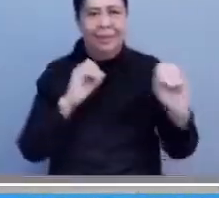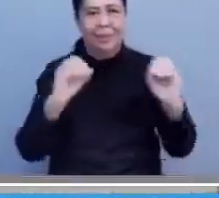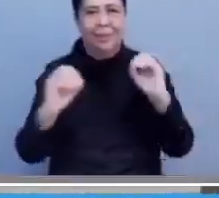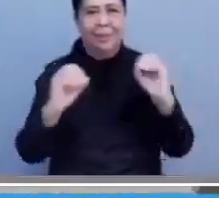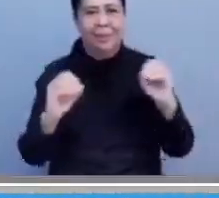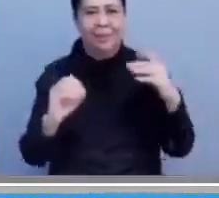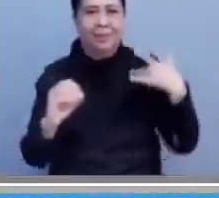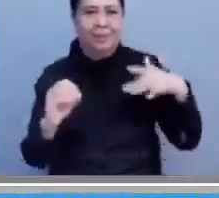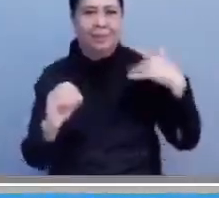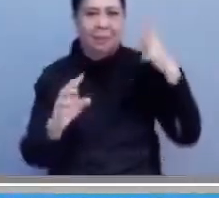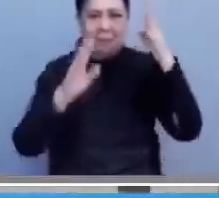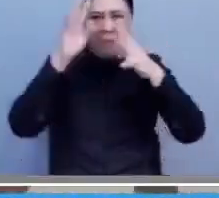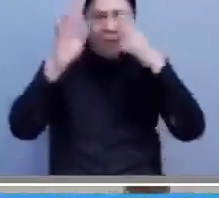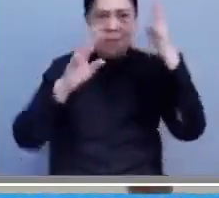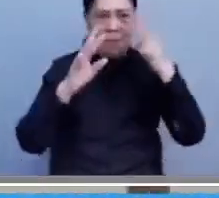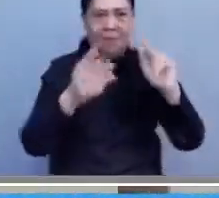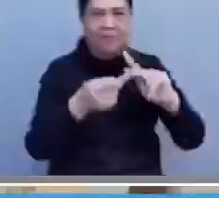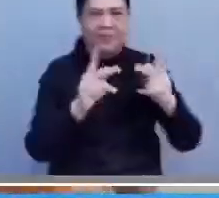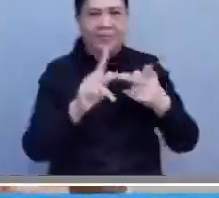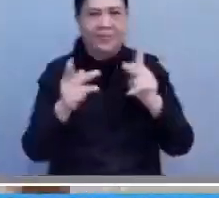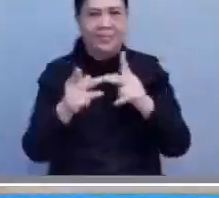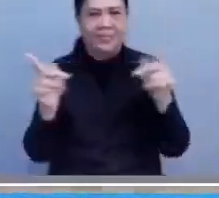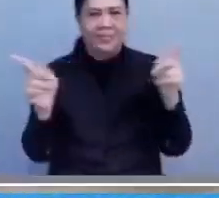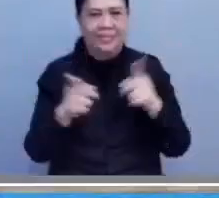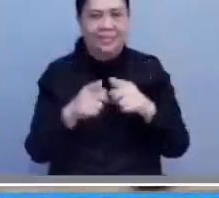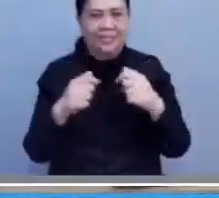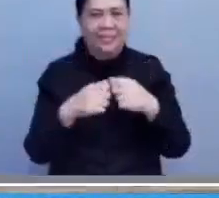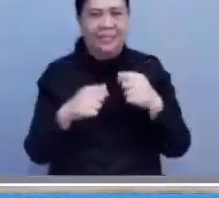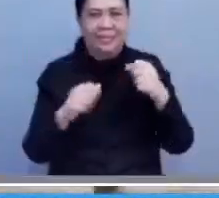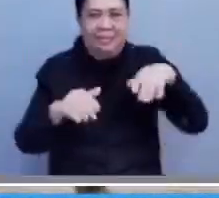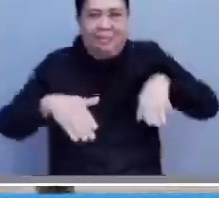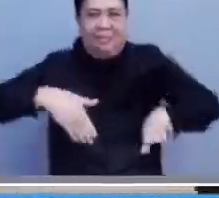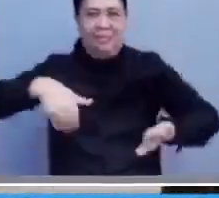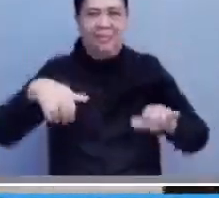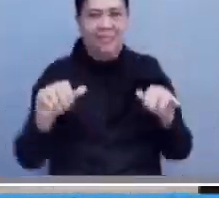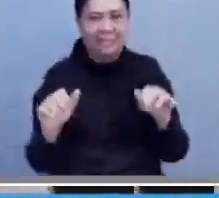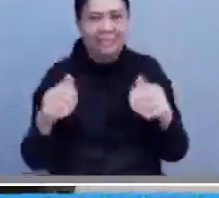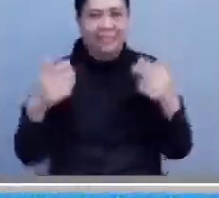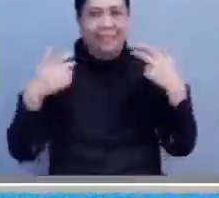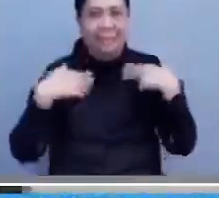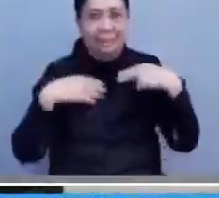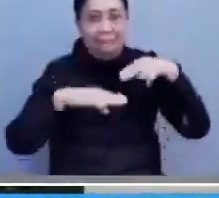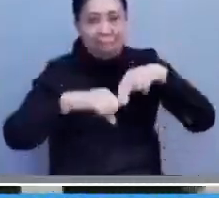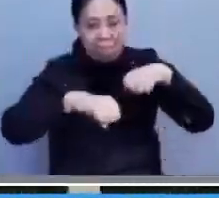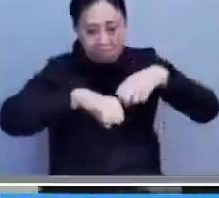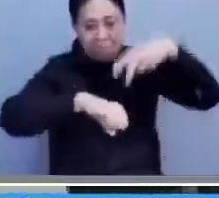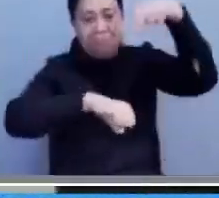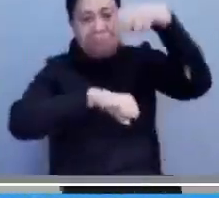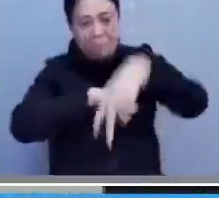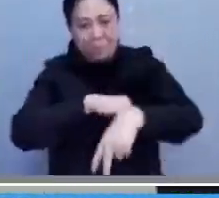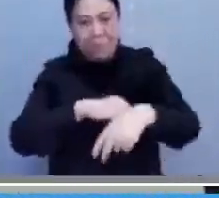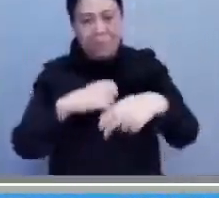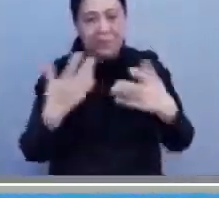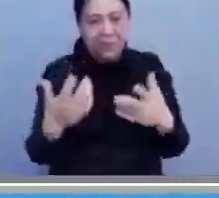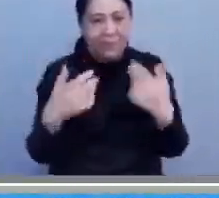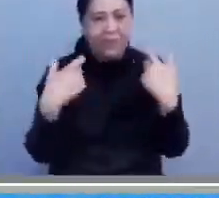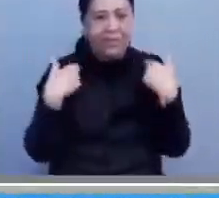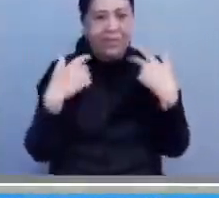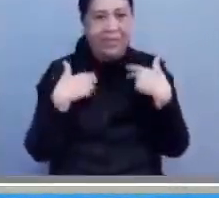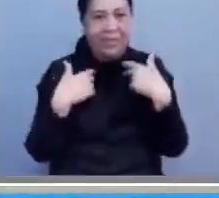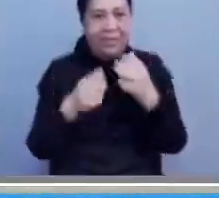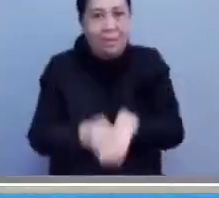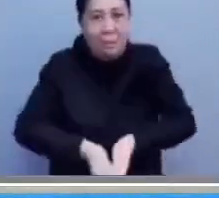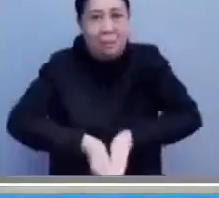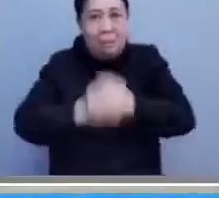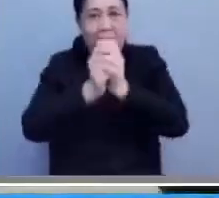bawat pares ha, may biglang napabreakdance. May nagluksong baka at meron din ho nag-volleyball sa gitna ng